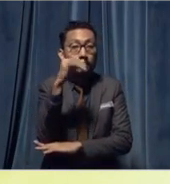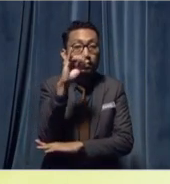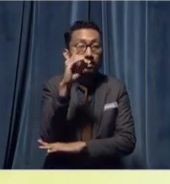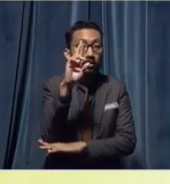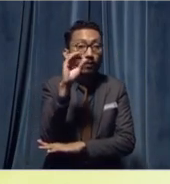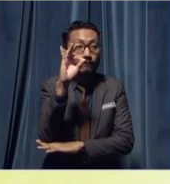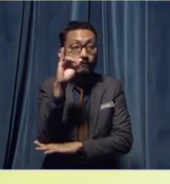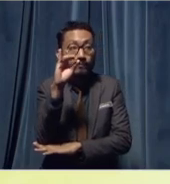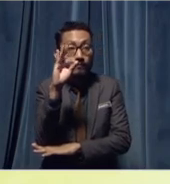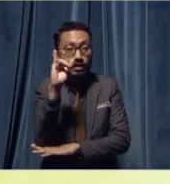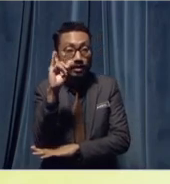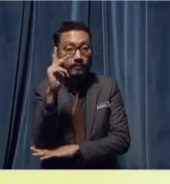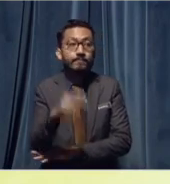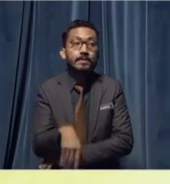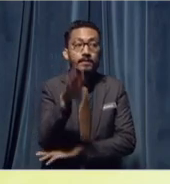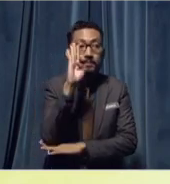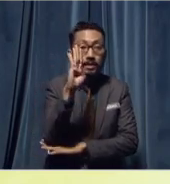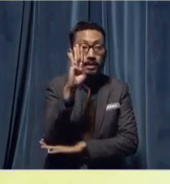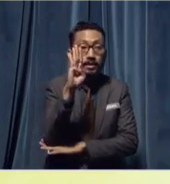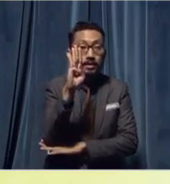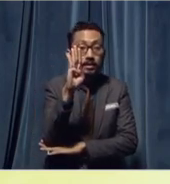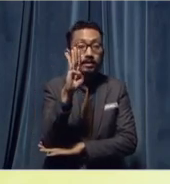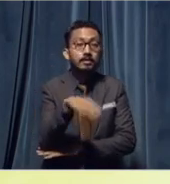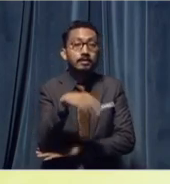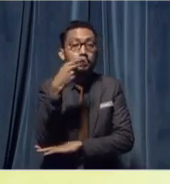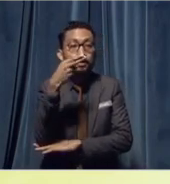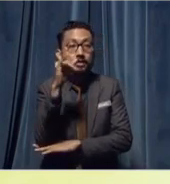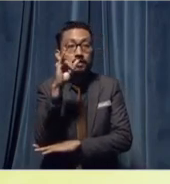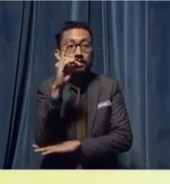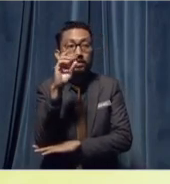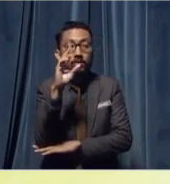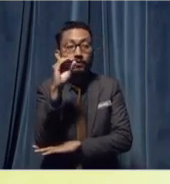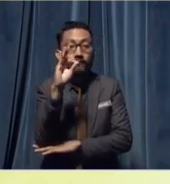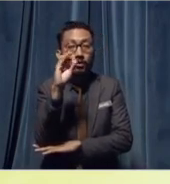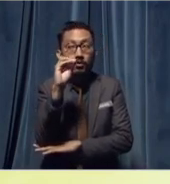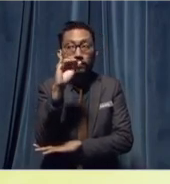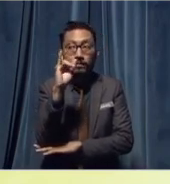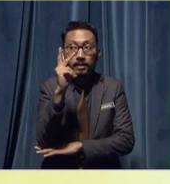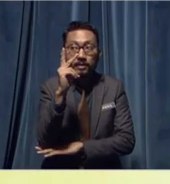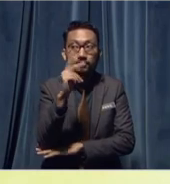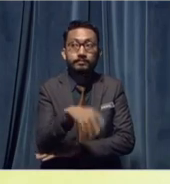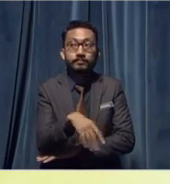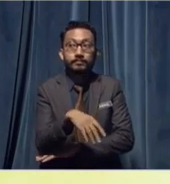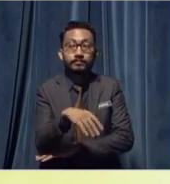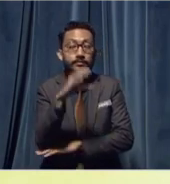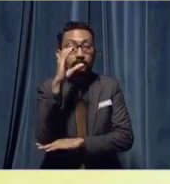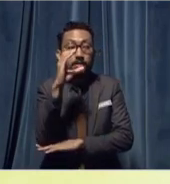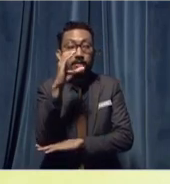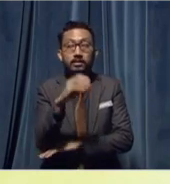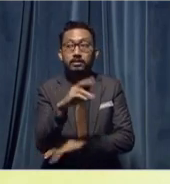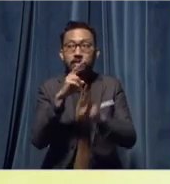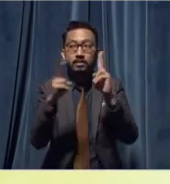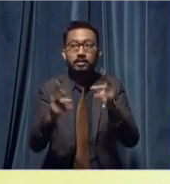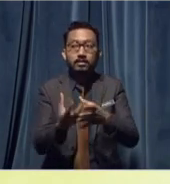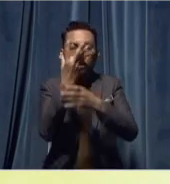B. Hidrofobik. C. Sangat larut dalam air. D.